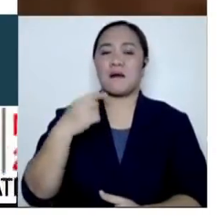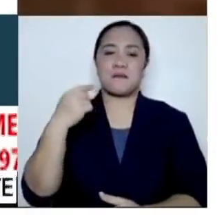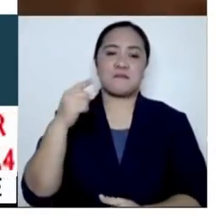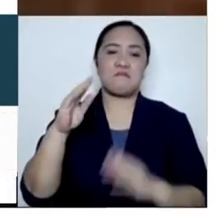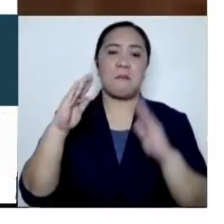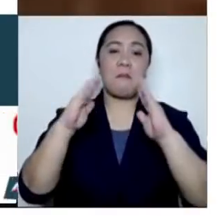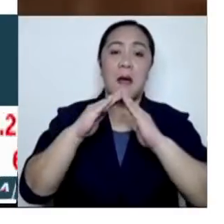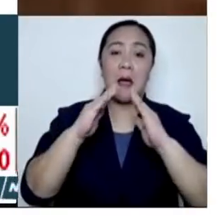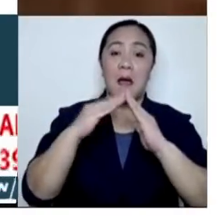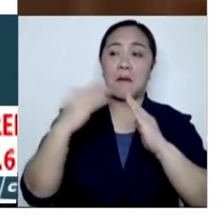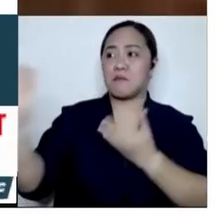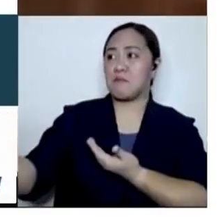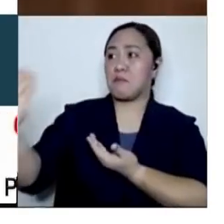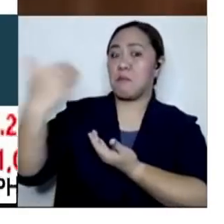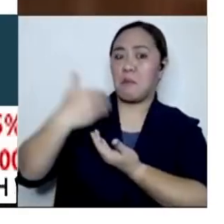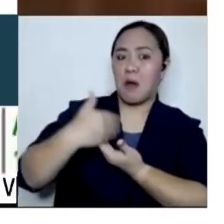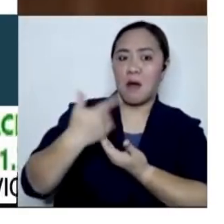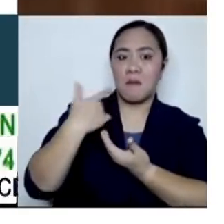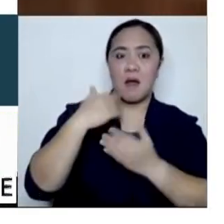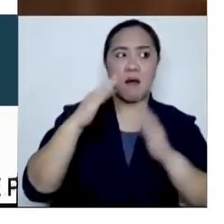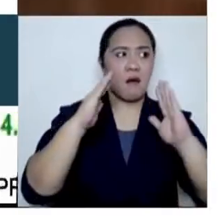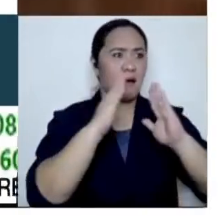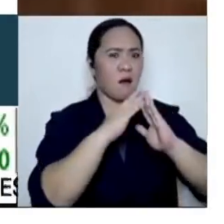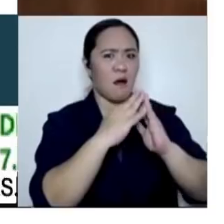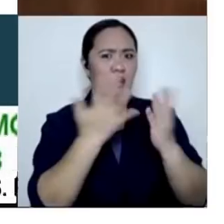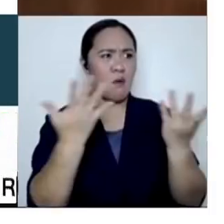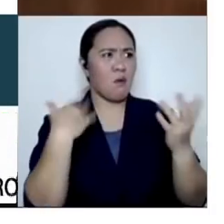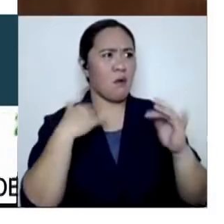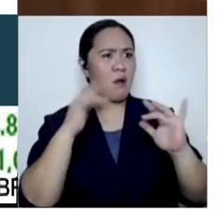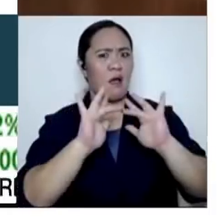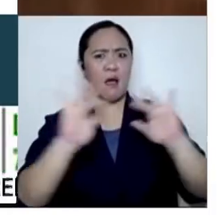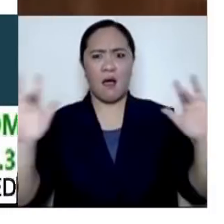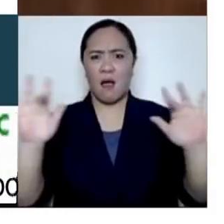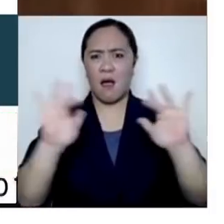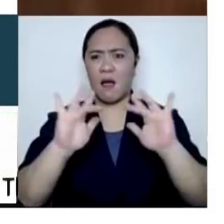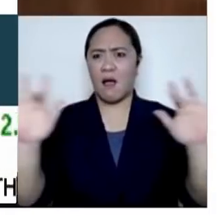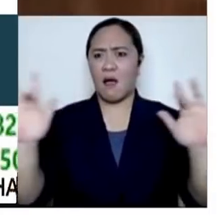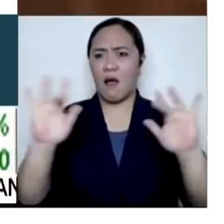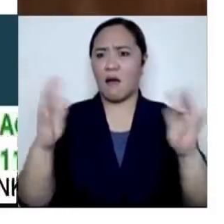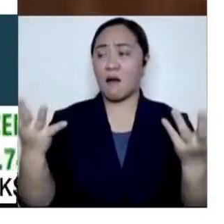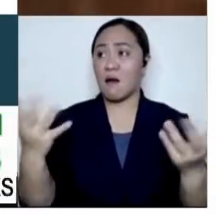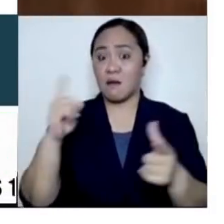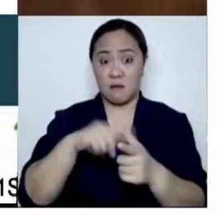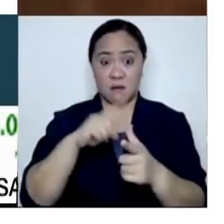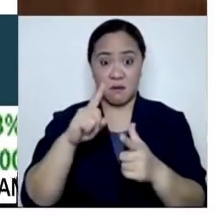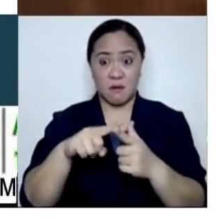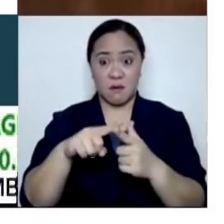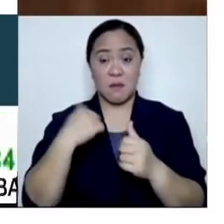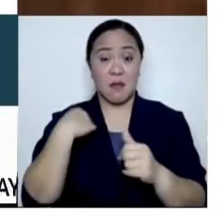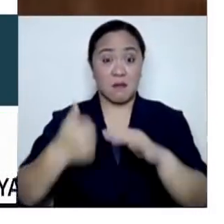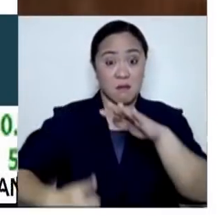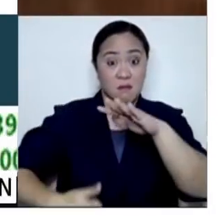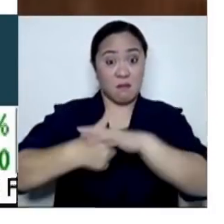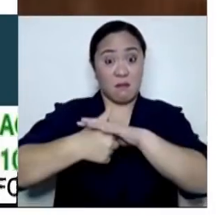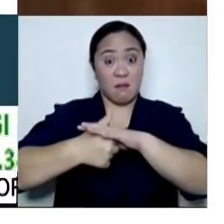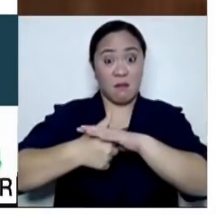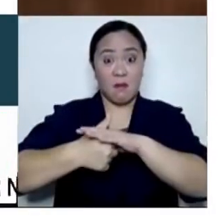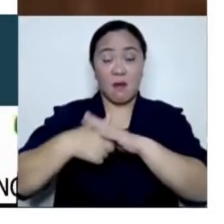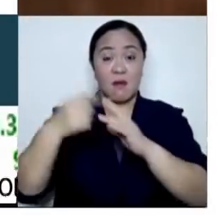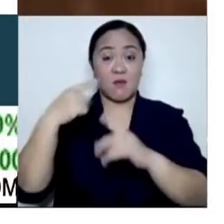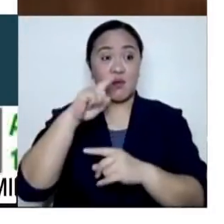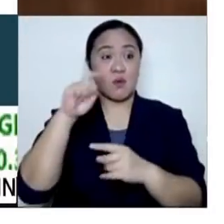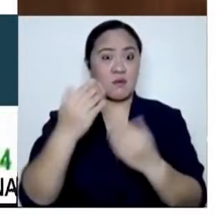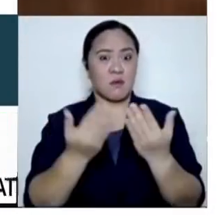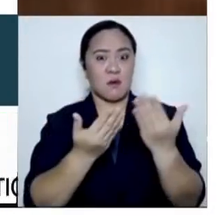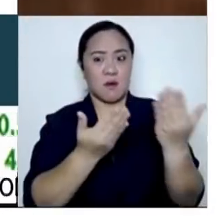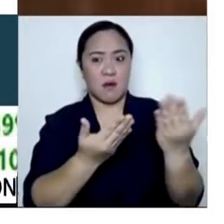pupuntaan siya doon. Wala nakatirang ganito rito dalawang beses. Noong nag-issue na kami ng contempt, ayun, lumabas siya. Tapos inamin niya, tapos